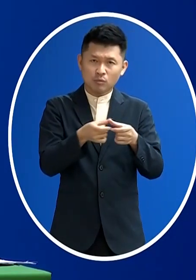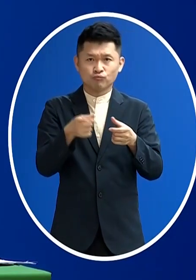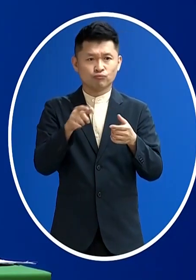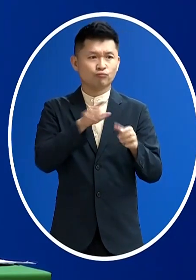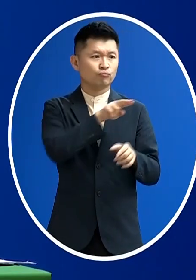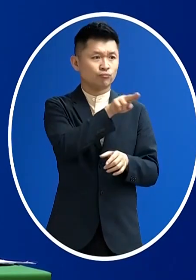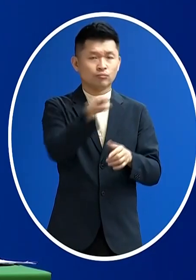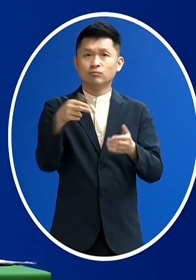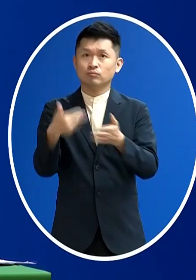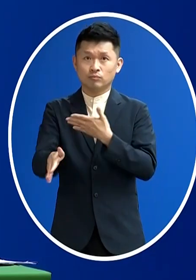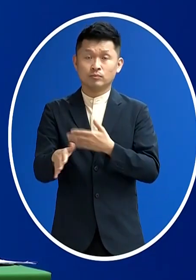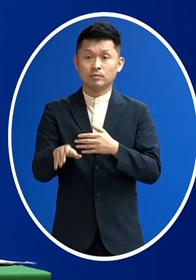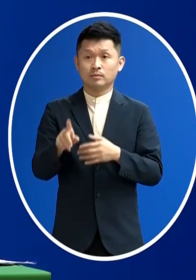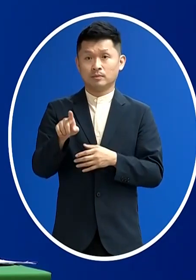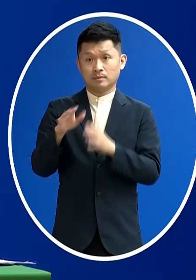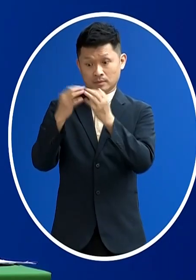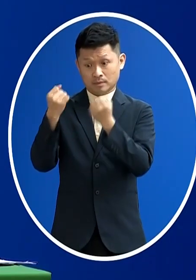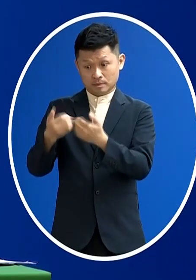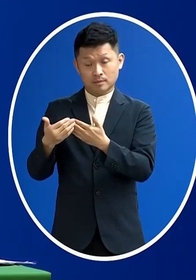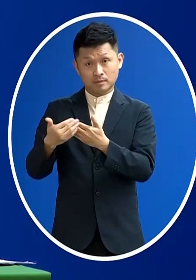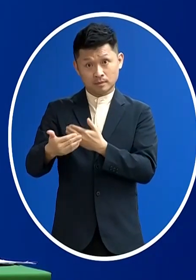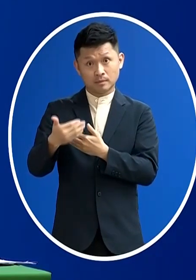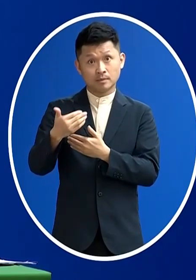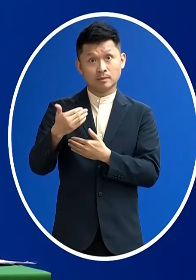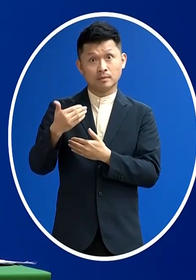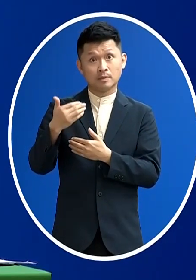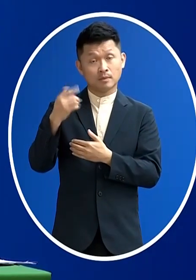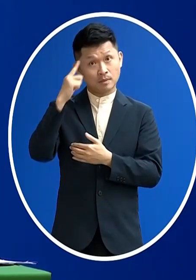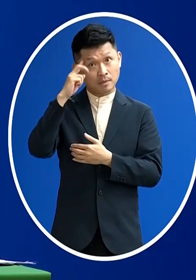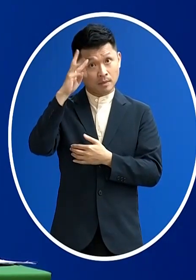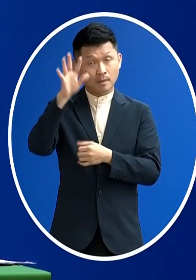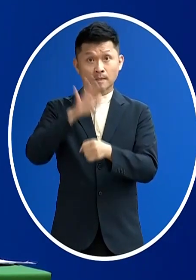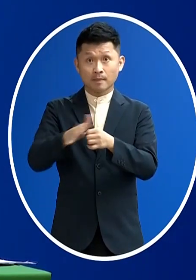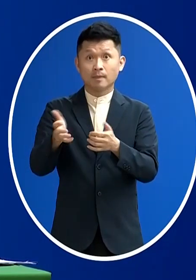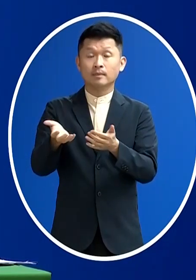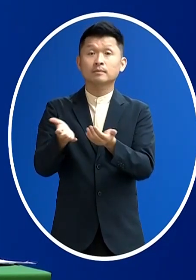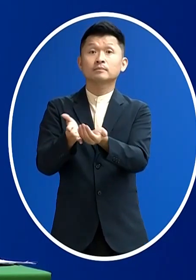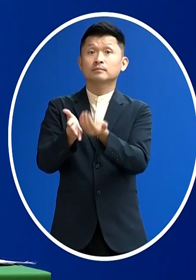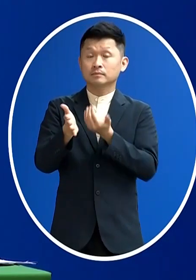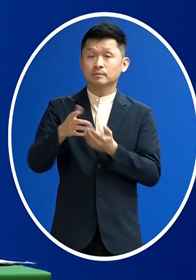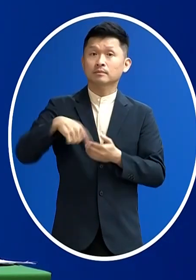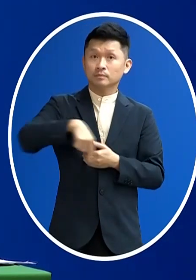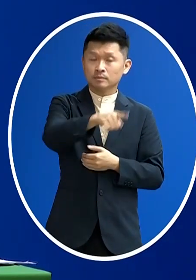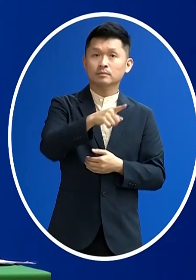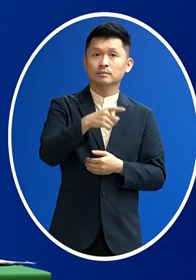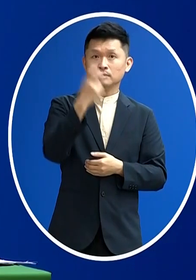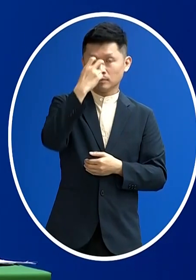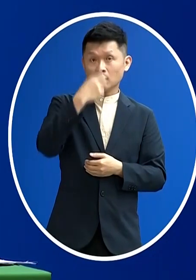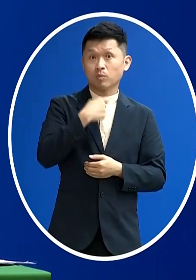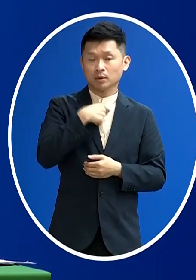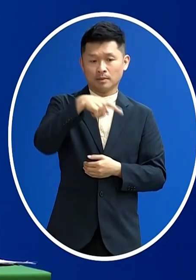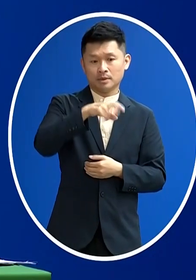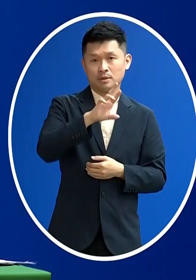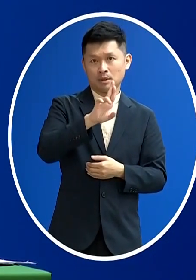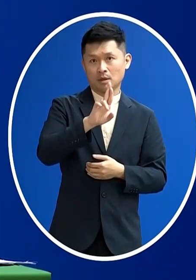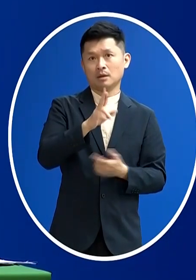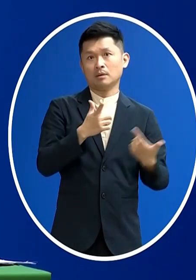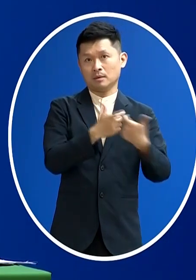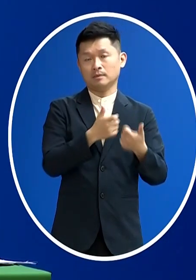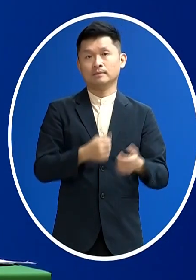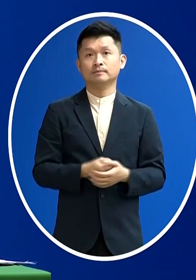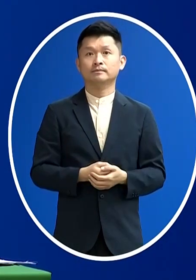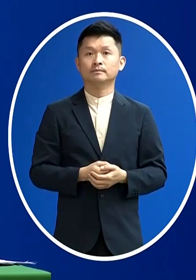是说在他居家检疫期满前还是要去做这个采检，要用 PCR 来采检。那我想就是说